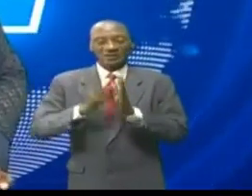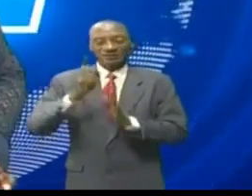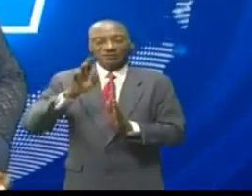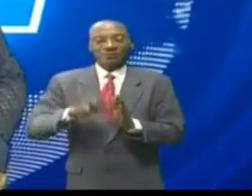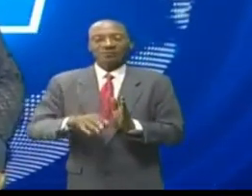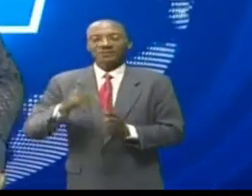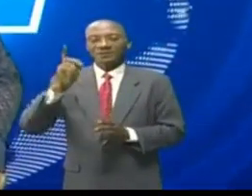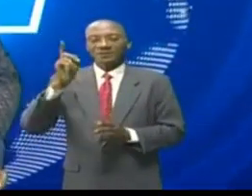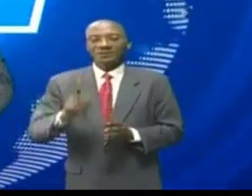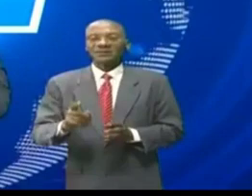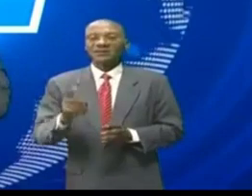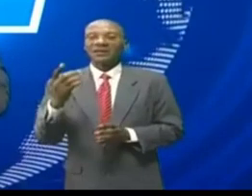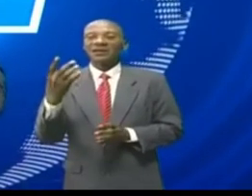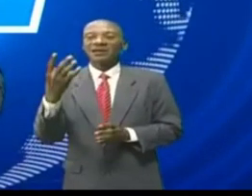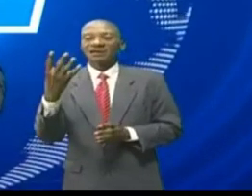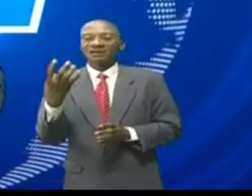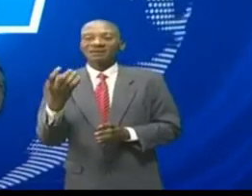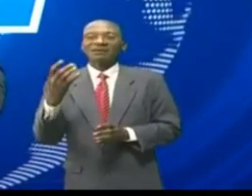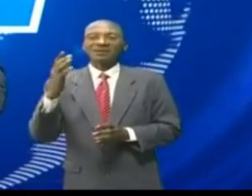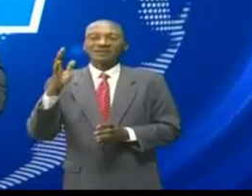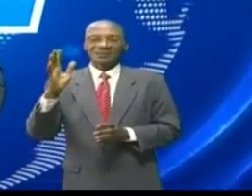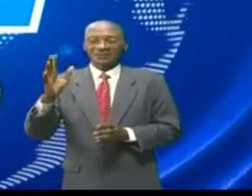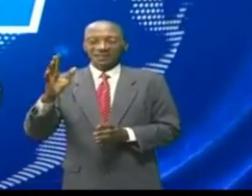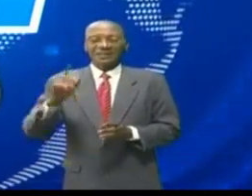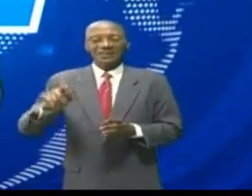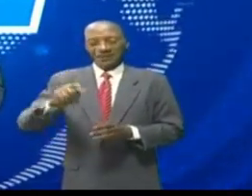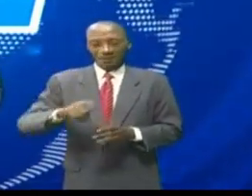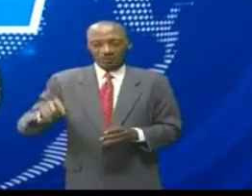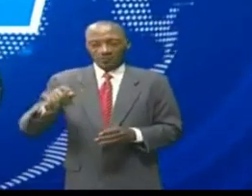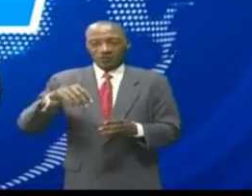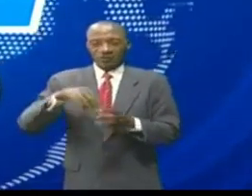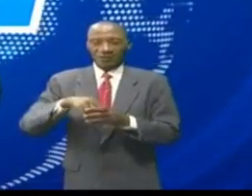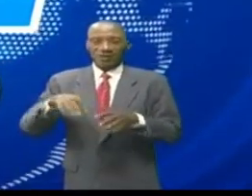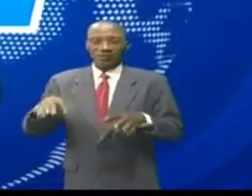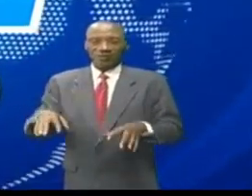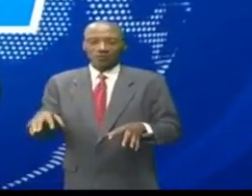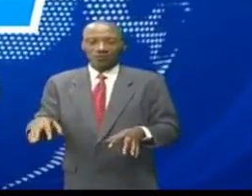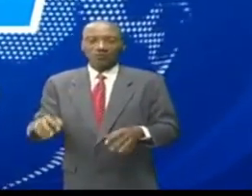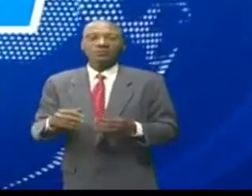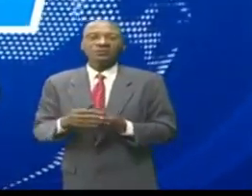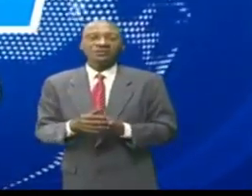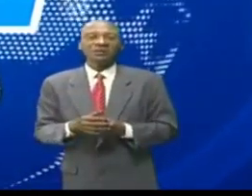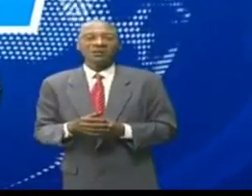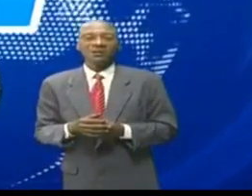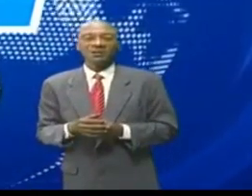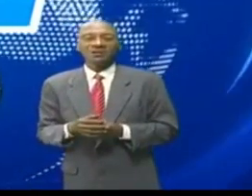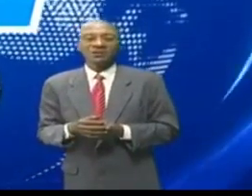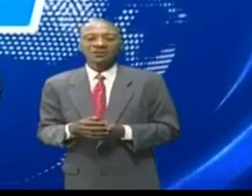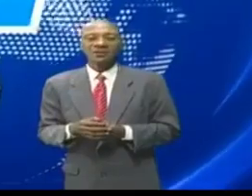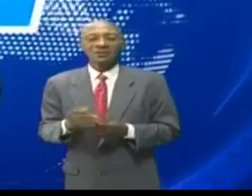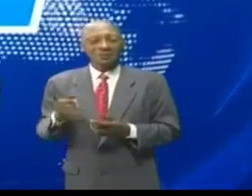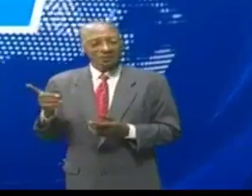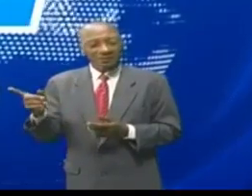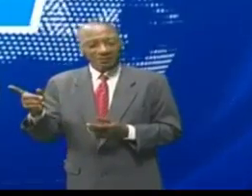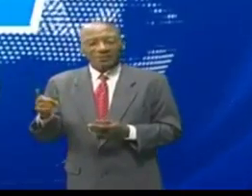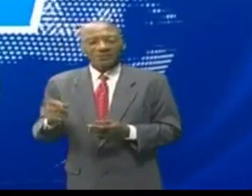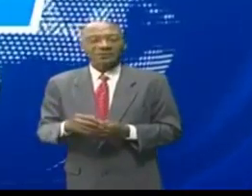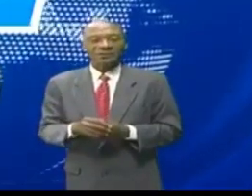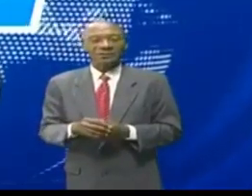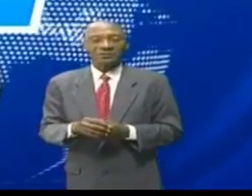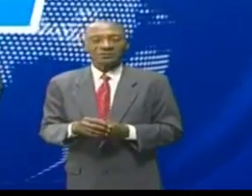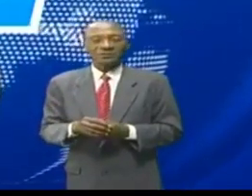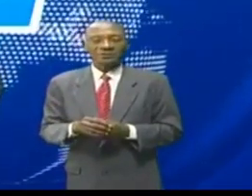plus corps dans la province du Kassai-Oriental. Dans son volet formation professionnelle, après le territoire de Kabeya-Kamwanga, les territoires